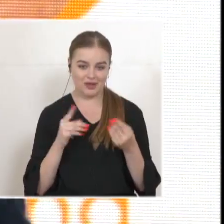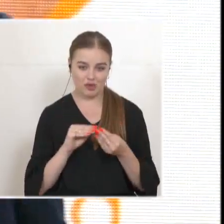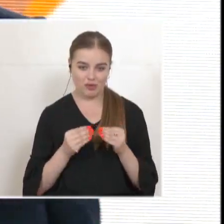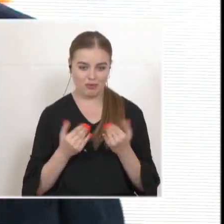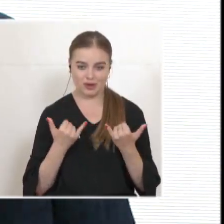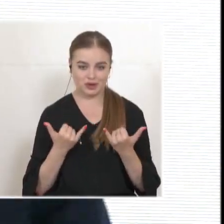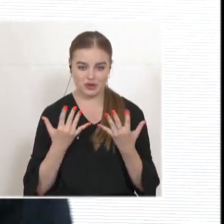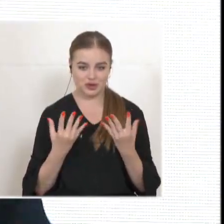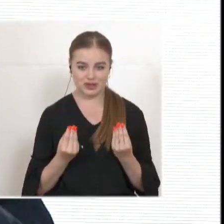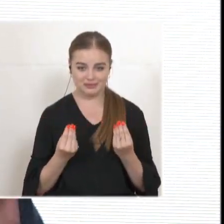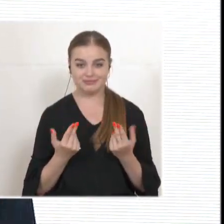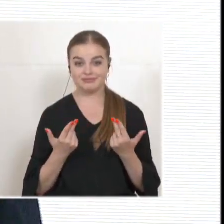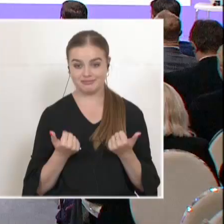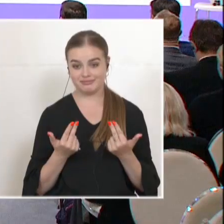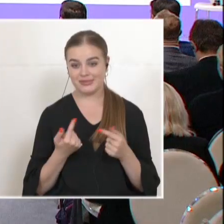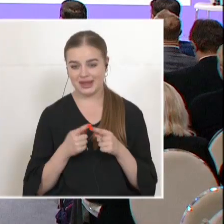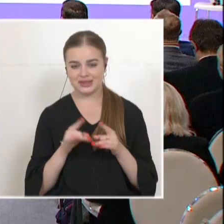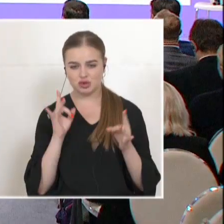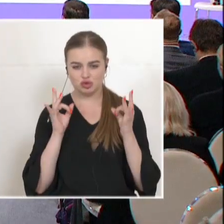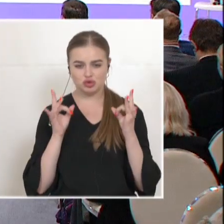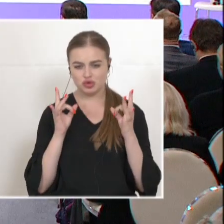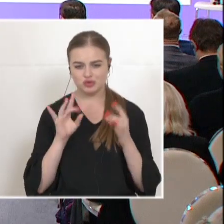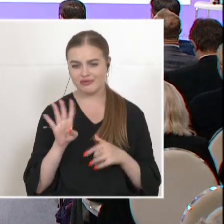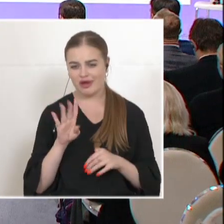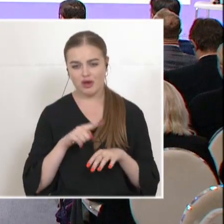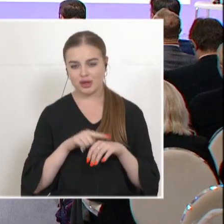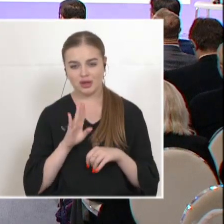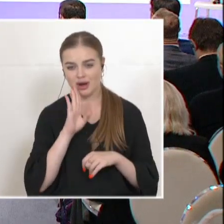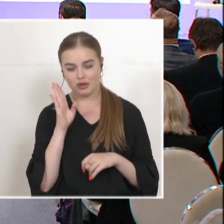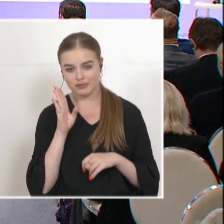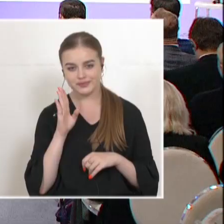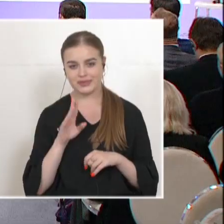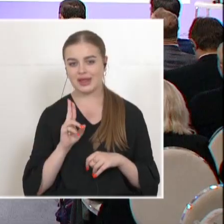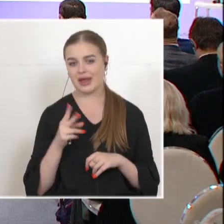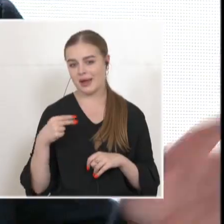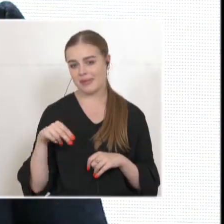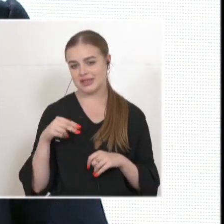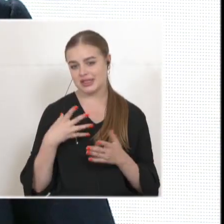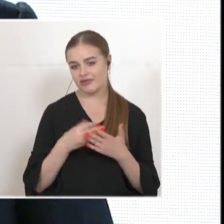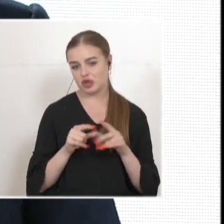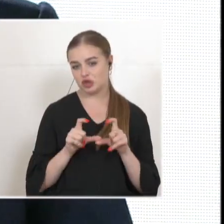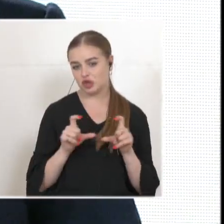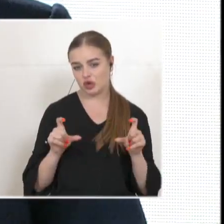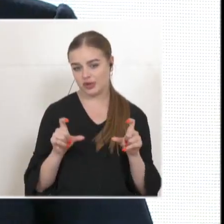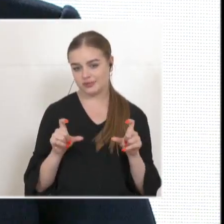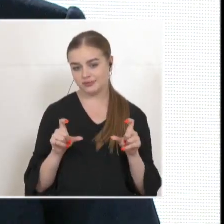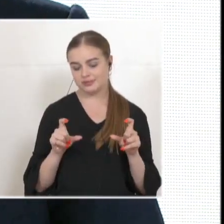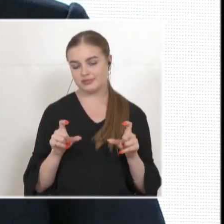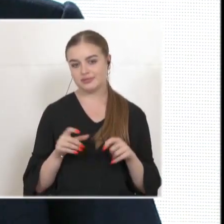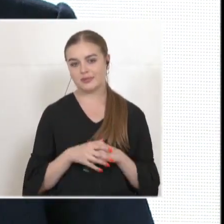сьогоднішній день. Так, цей шум 4-й годині ранку. Як президент своєї школи, я